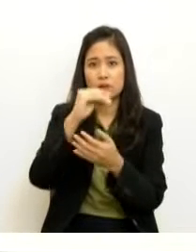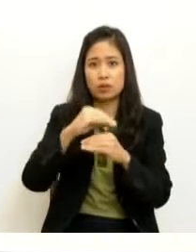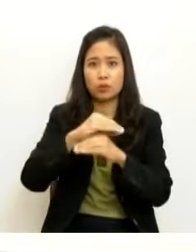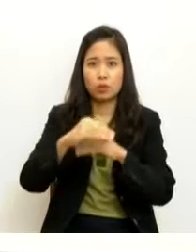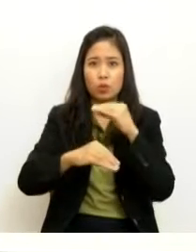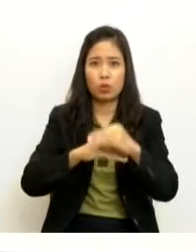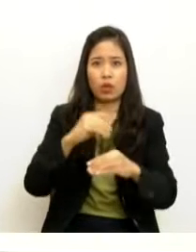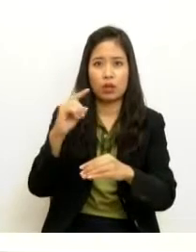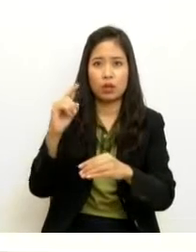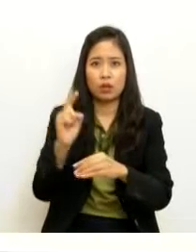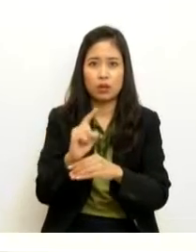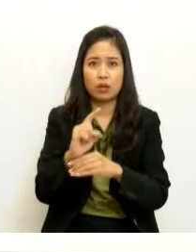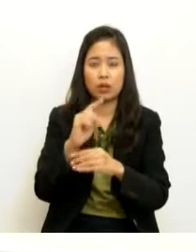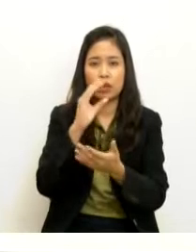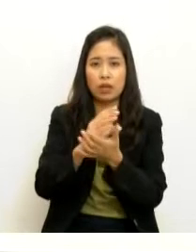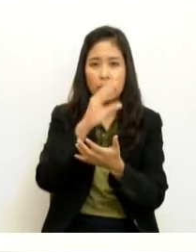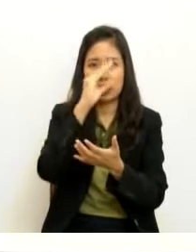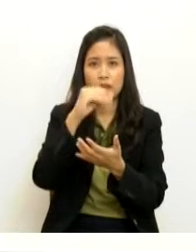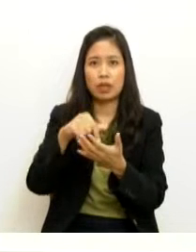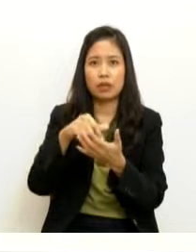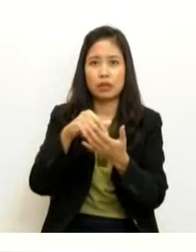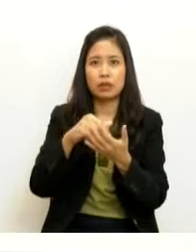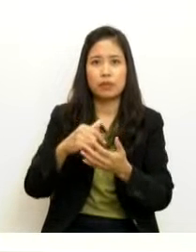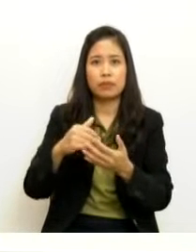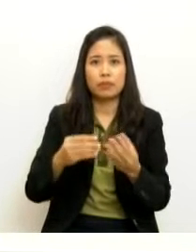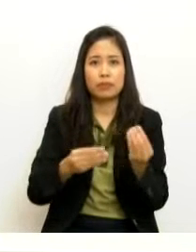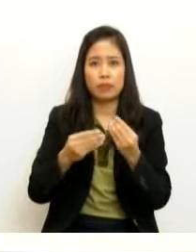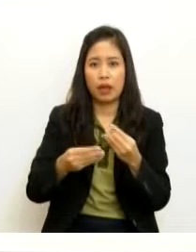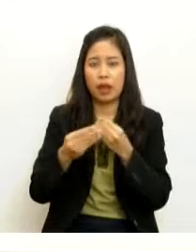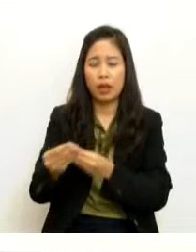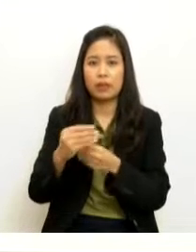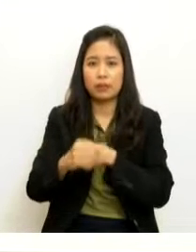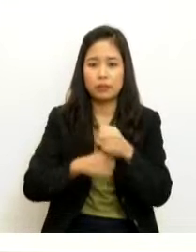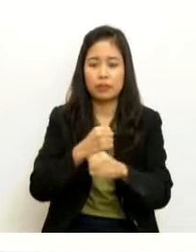การศึกษาสำหรับนักเรียนในปีการศึกษา